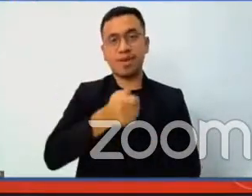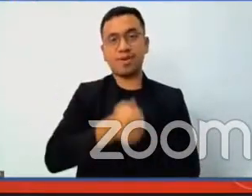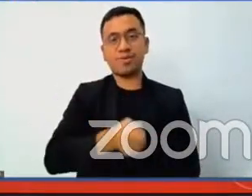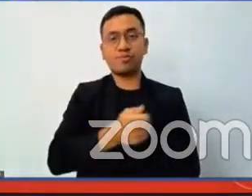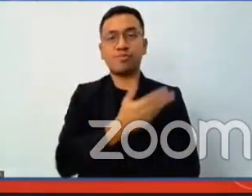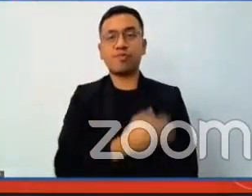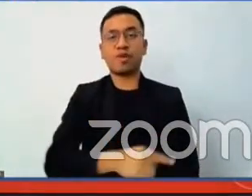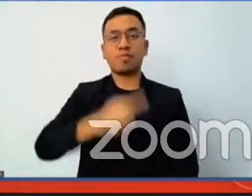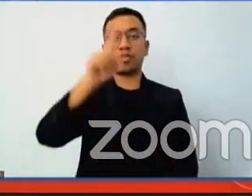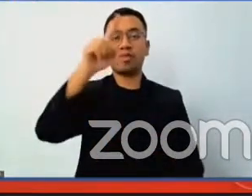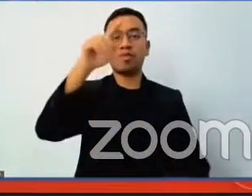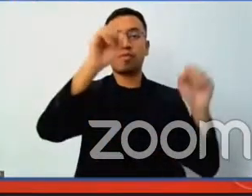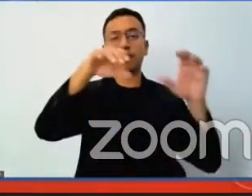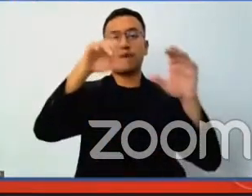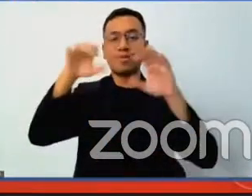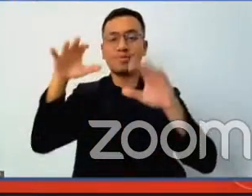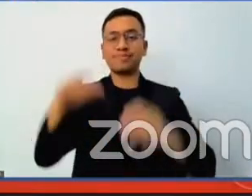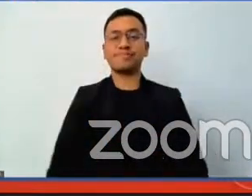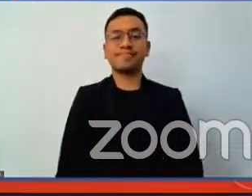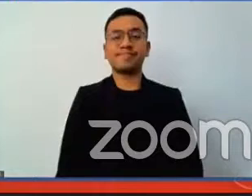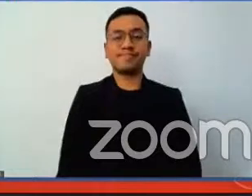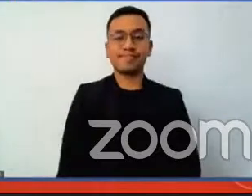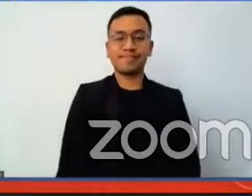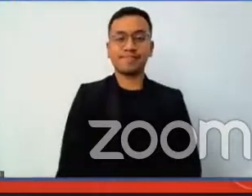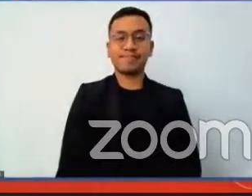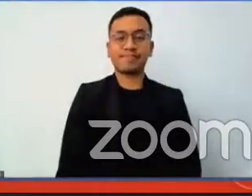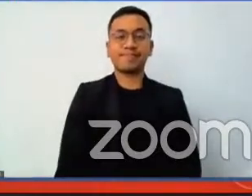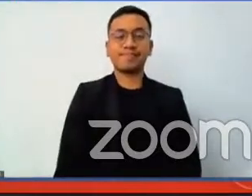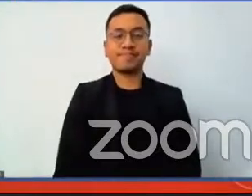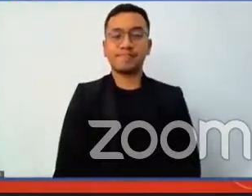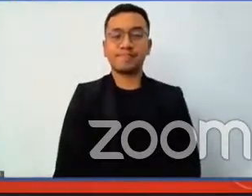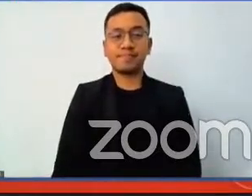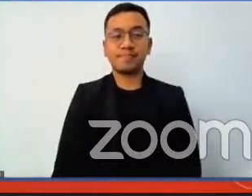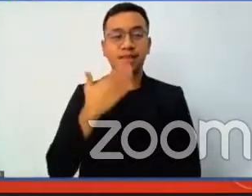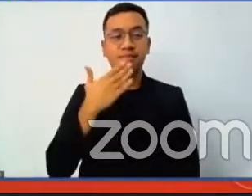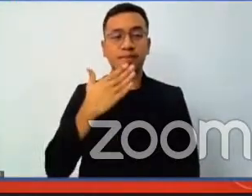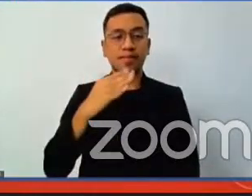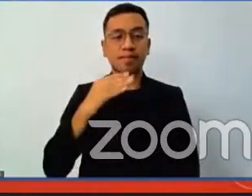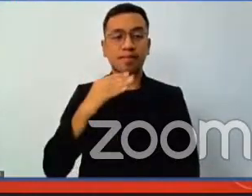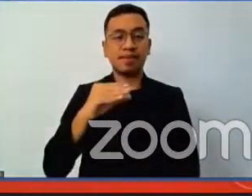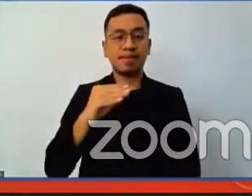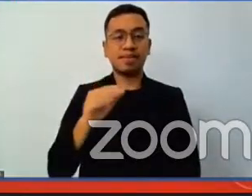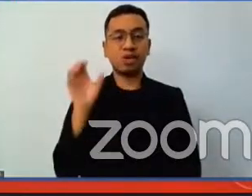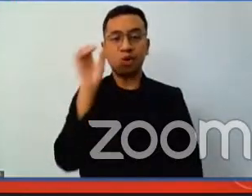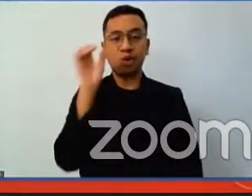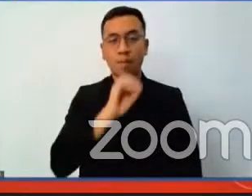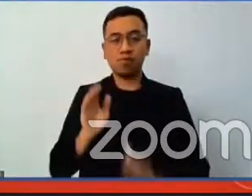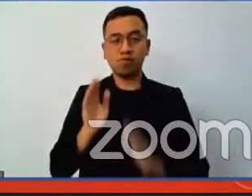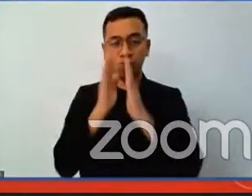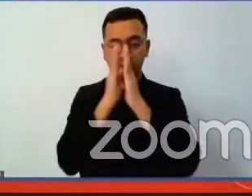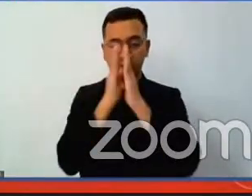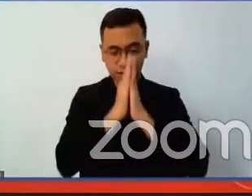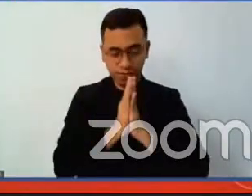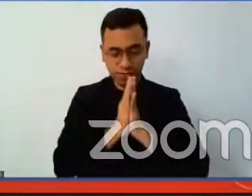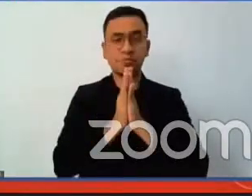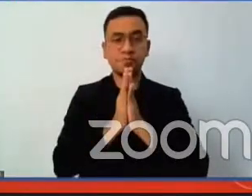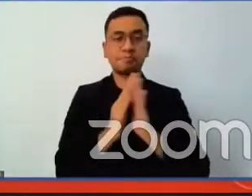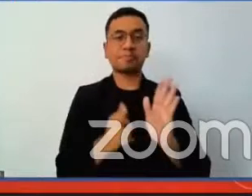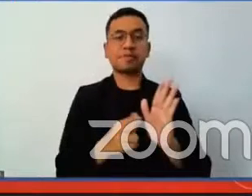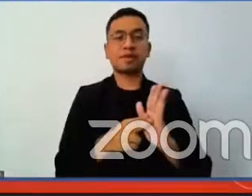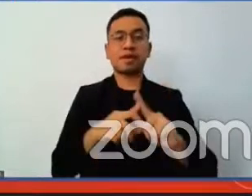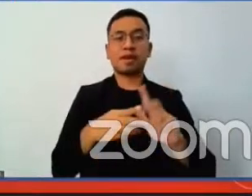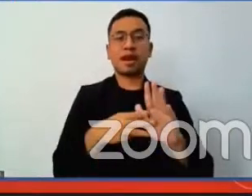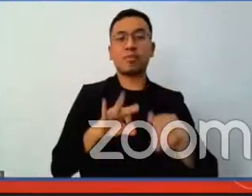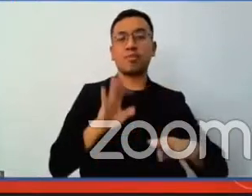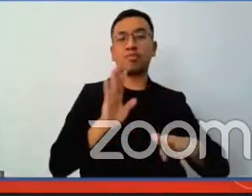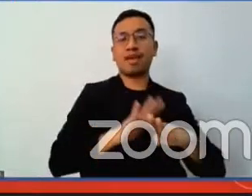Assalamualaikum warahmatullahi wabarakatuh. Selamat pagi, Om Swastiastu, Namo